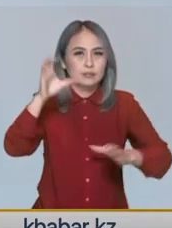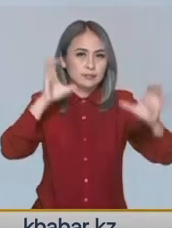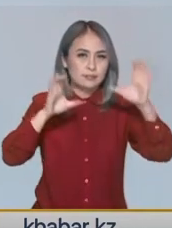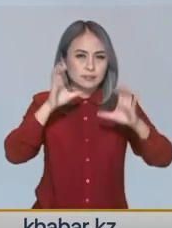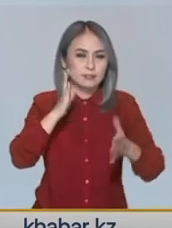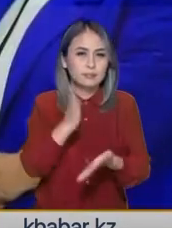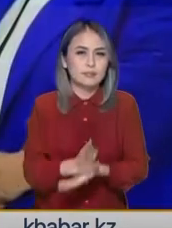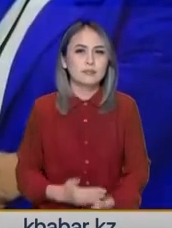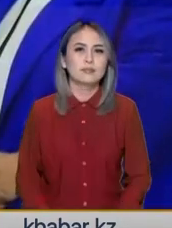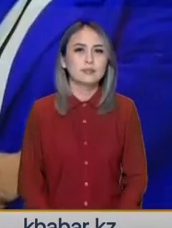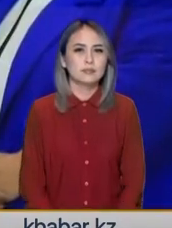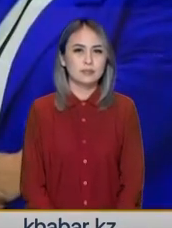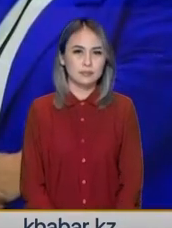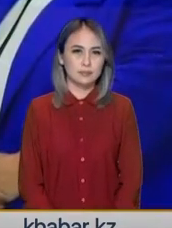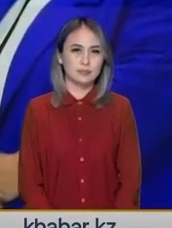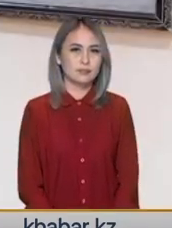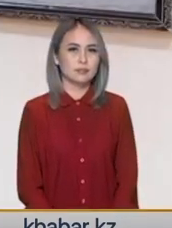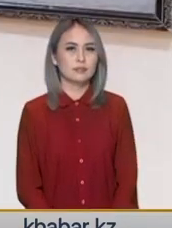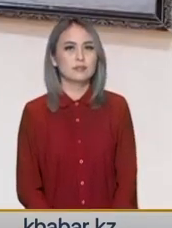студент білім алып жүр.